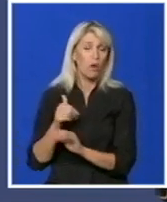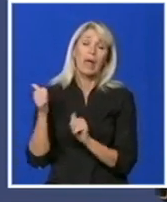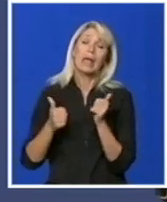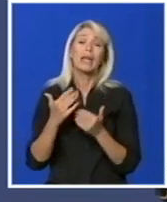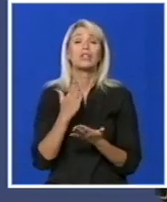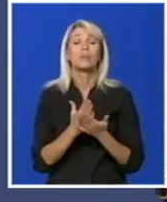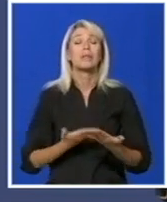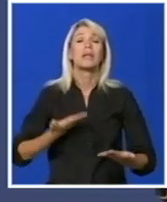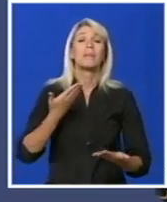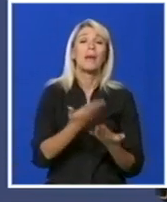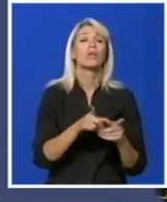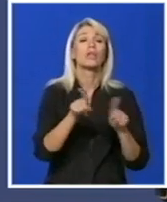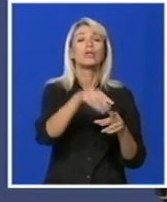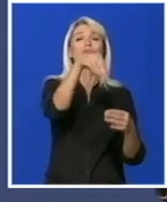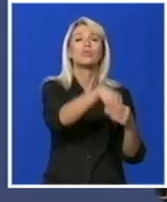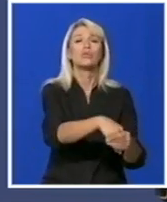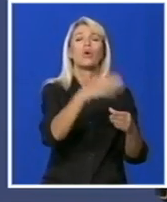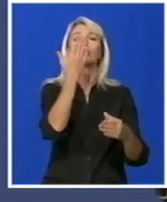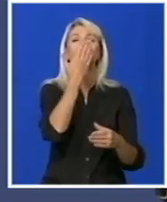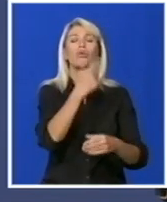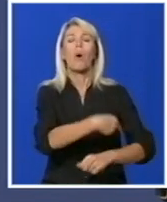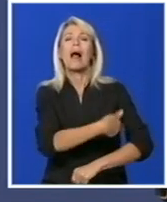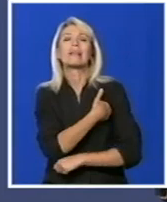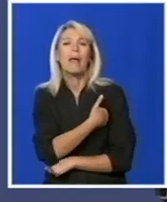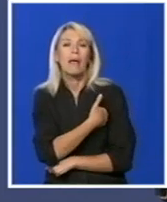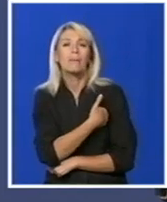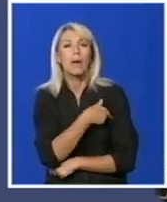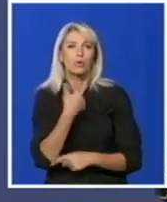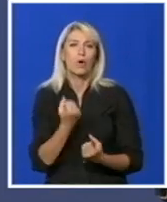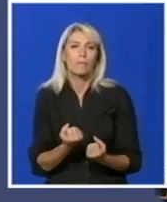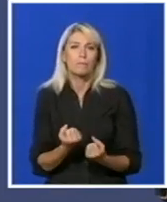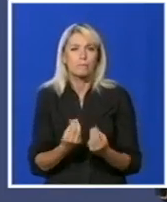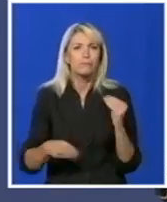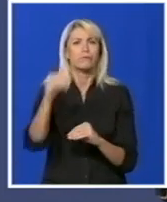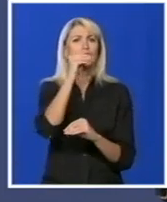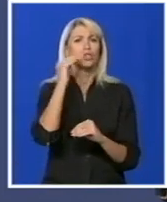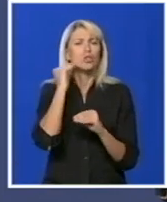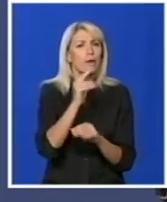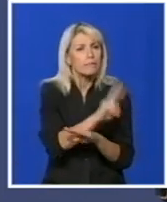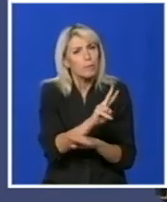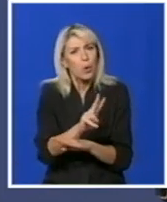da to rade i nastavnici? Da li će to biti na taj način pojačan, da kažem, nadzor? Hvala najlepše.